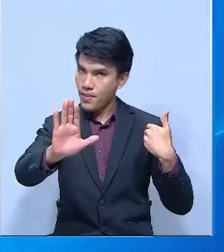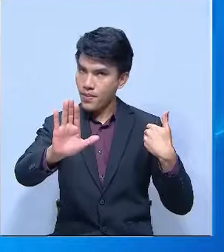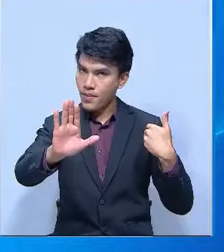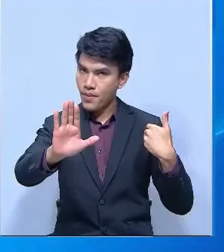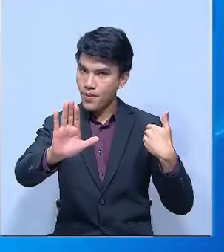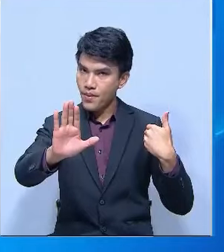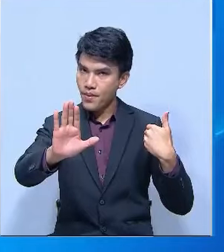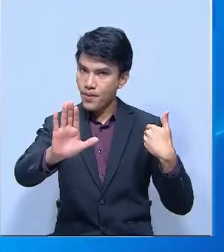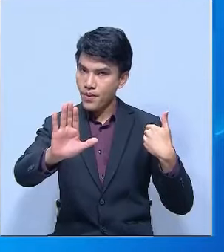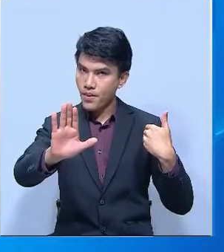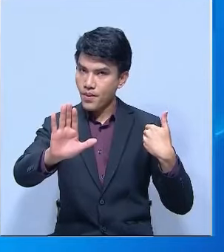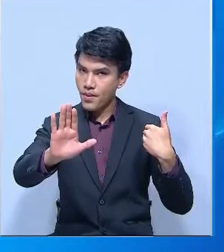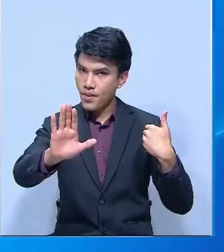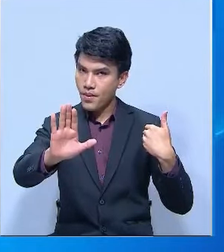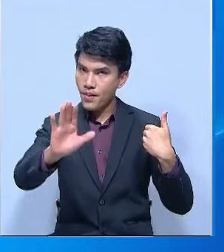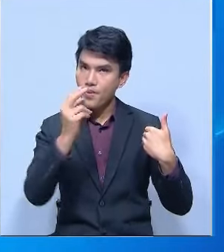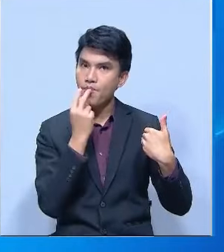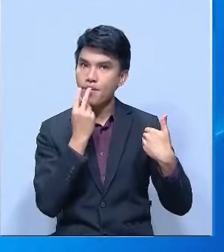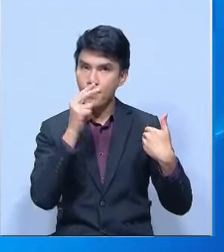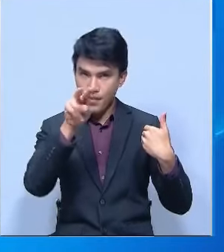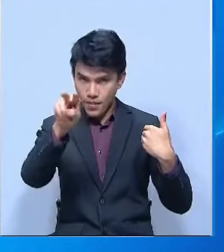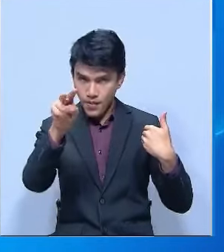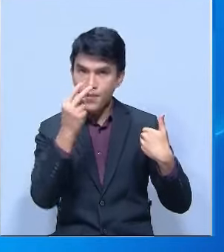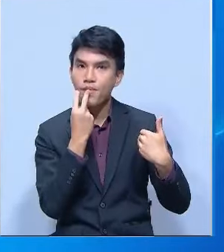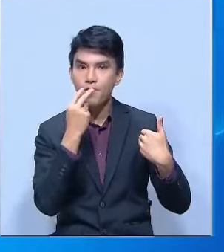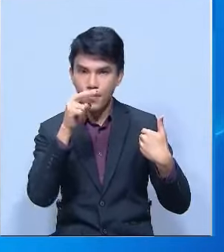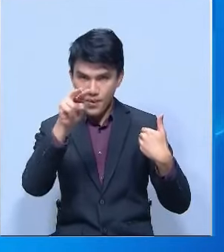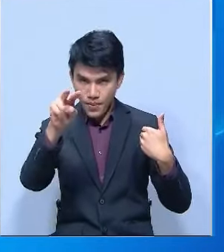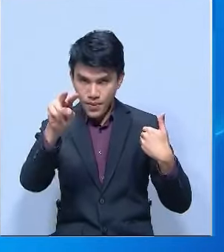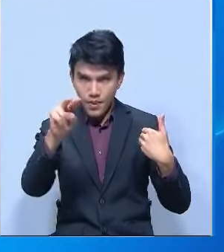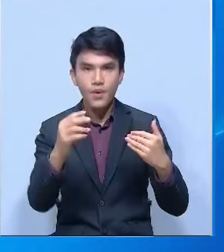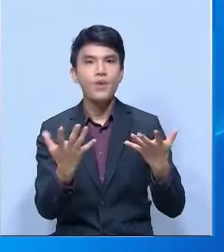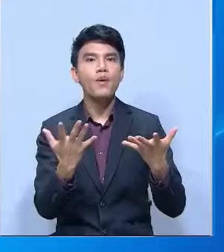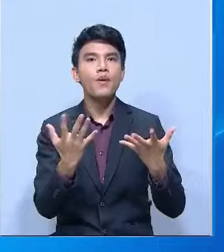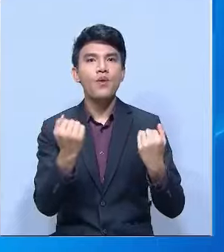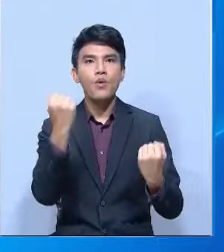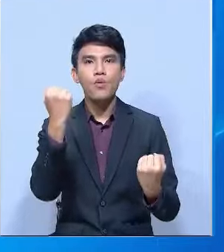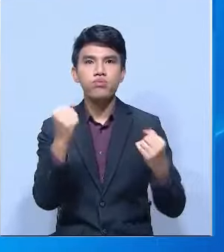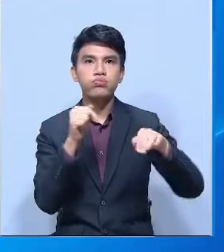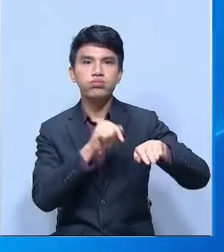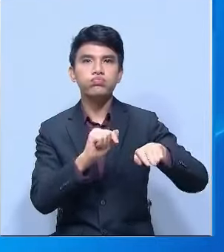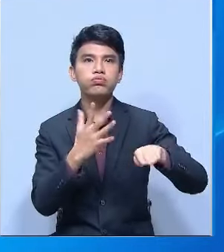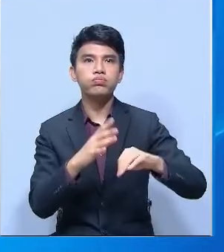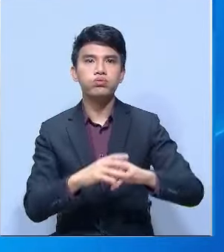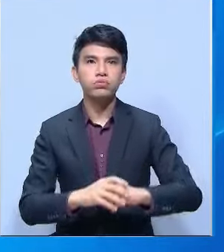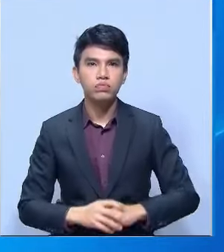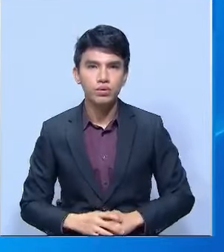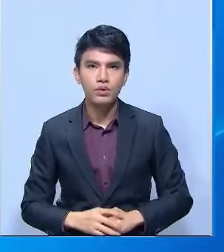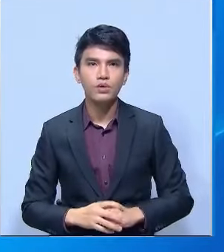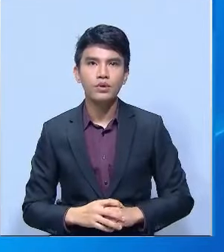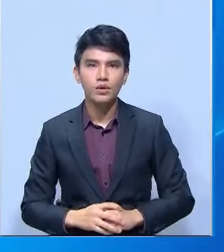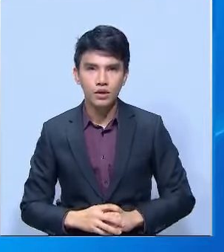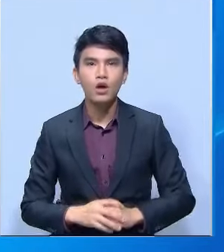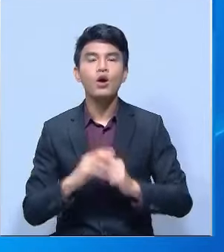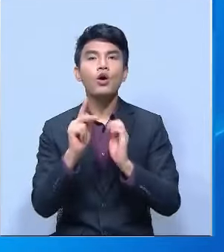นนี้นะครับ เดี๋ยวดู น ี ่เนี่ยมาดูครับมาดูนี่ไม่มีอะไรสักอย่างเลยครับรถคันนี้ครับเอาผู้รู้กฎ